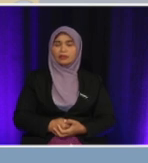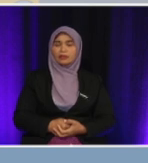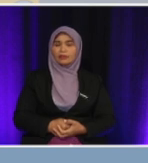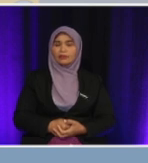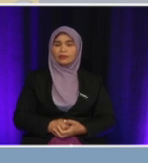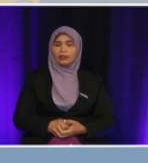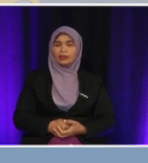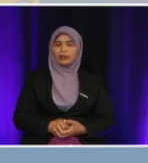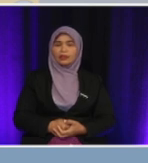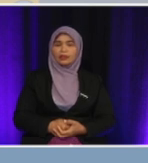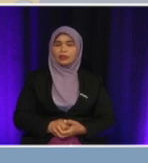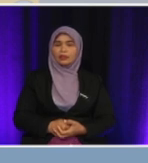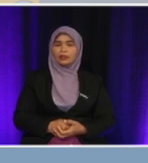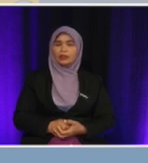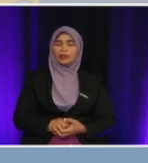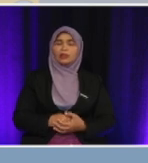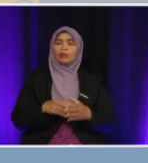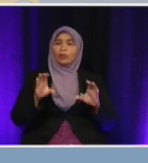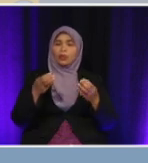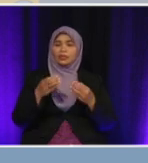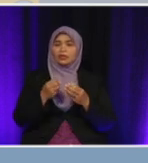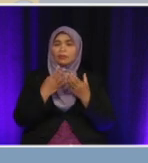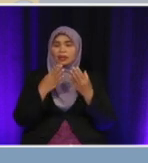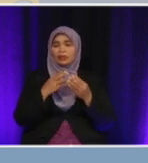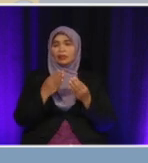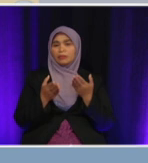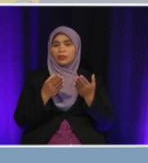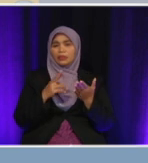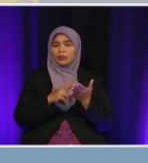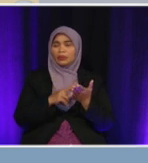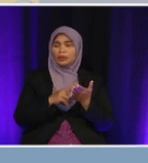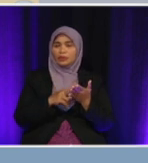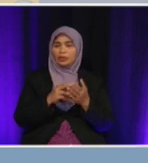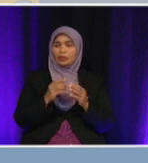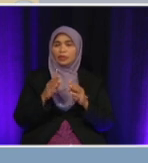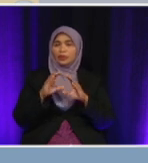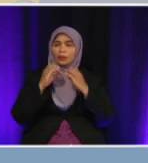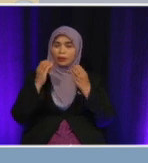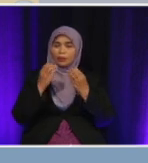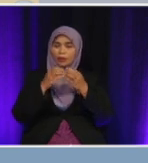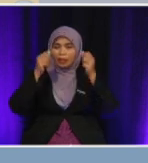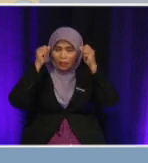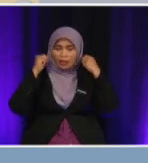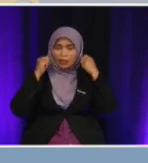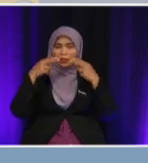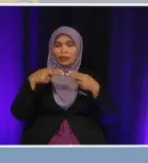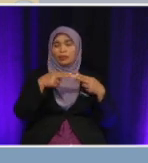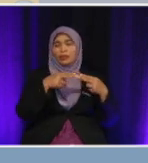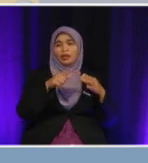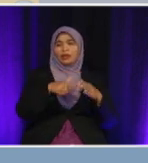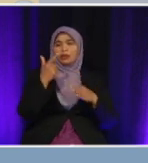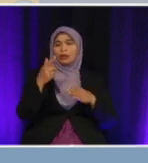satu persatu ya mengadakan sebanyak mungkin rundingan kabilah Arab itu ialah hubungan luaran Oke